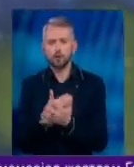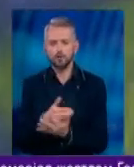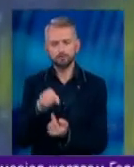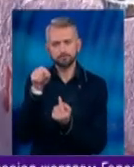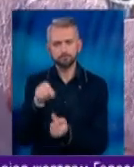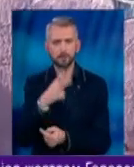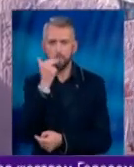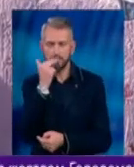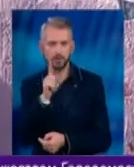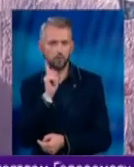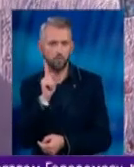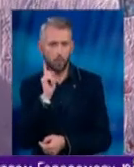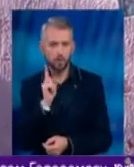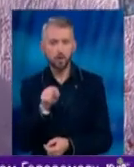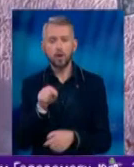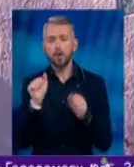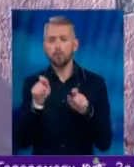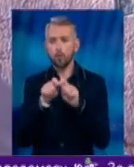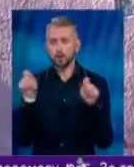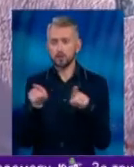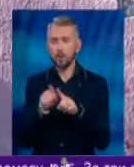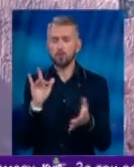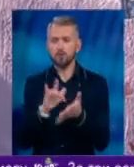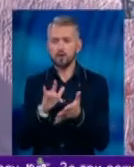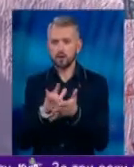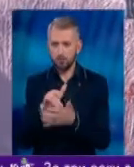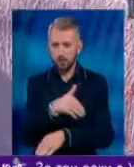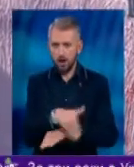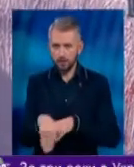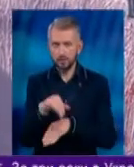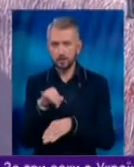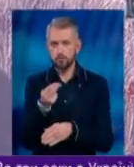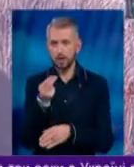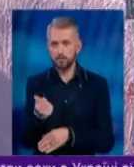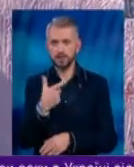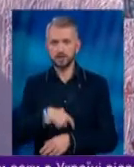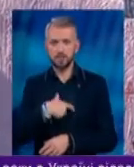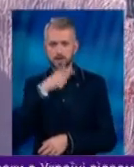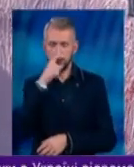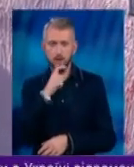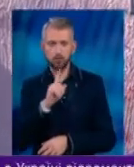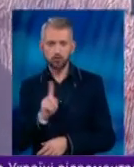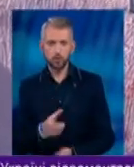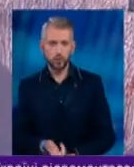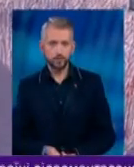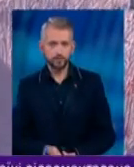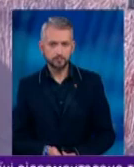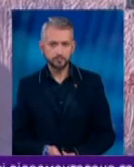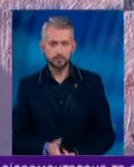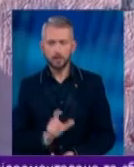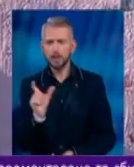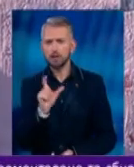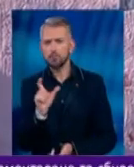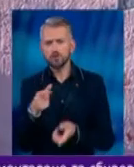та молодь. Він може зайти на такий телеграмський адрес, да, і приобрести собі непонятно що. Хімічні